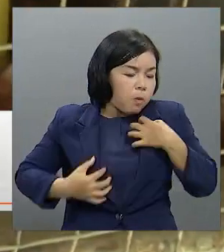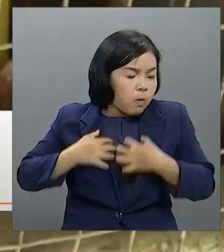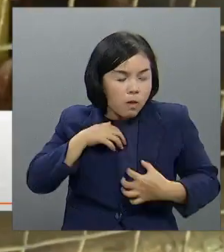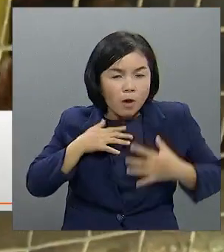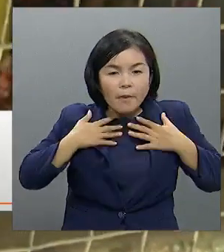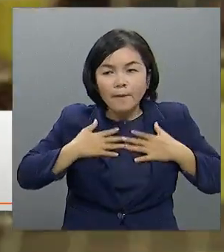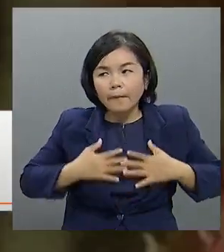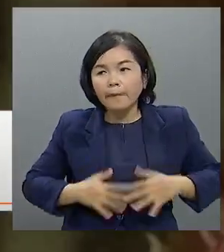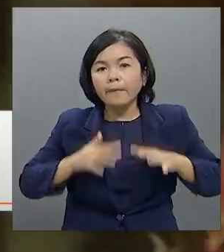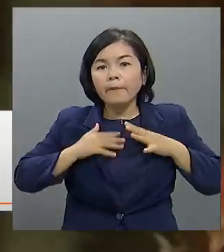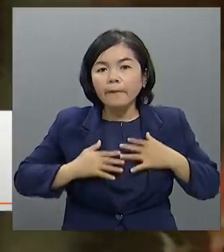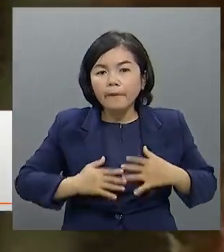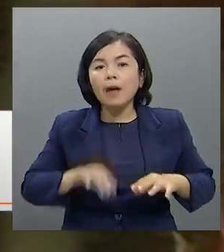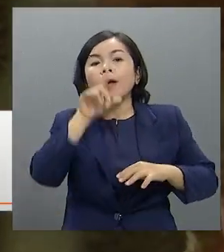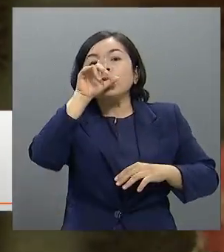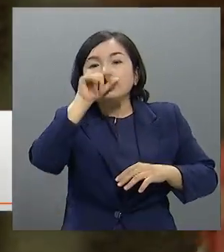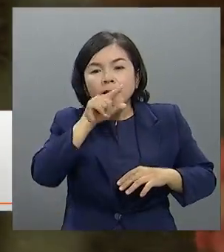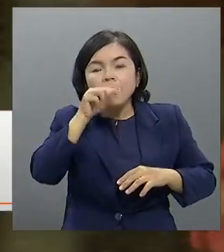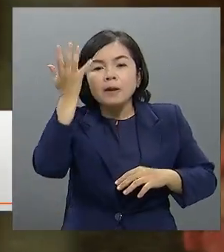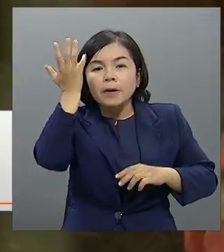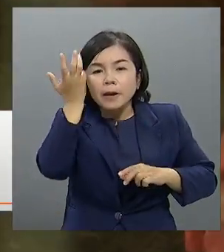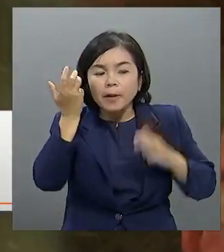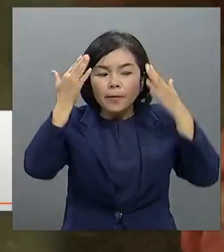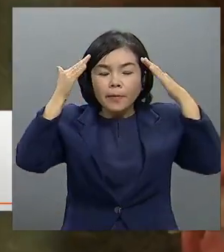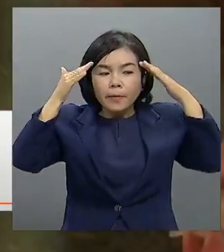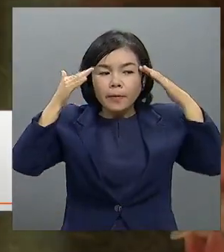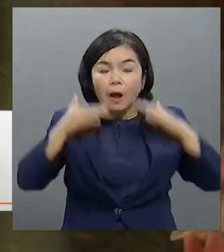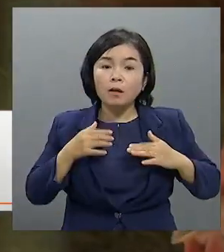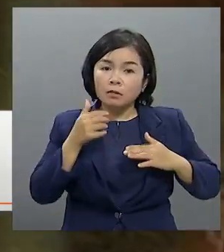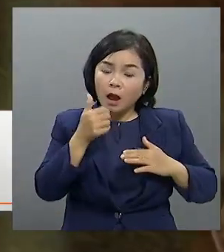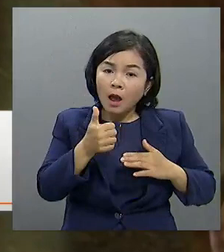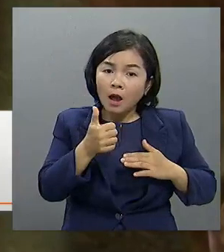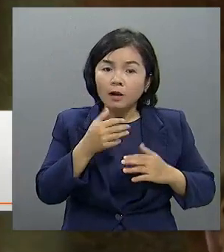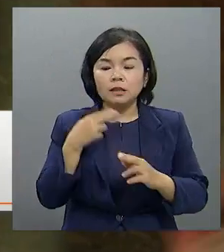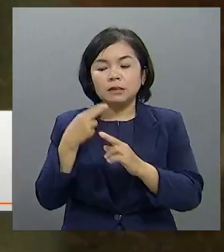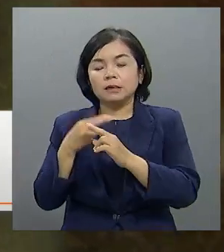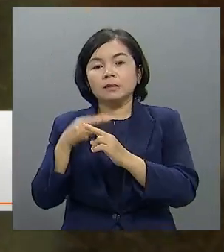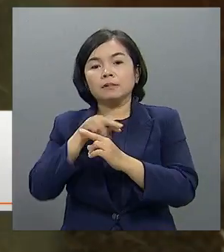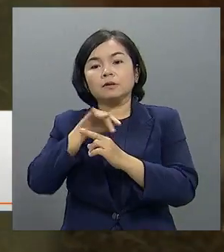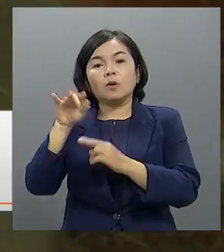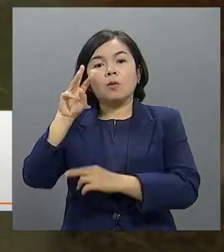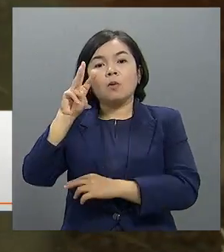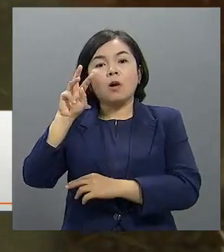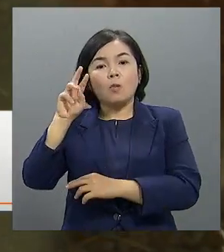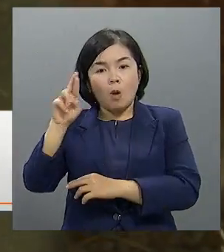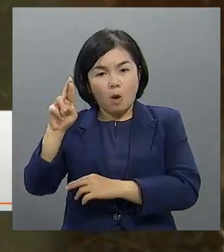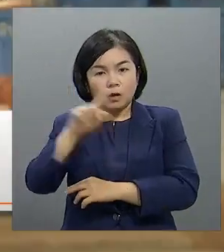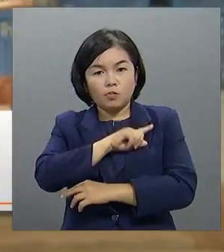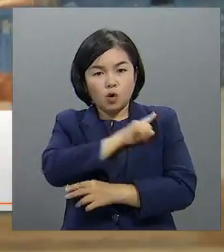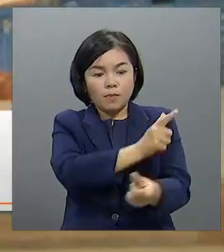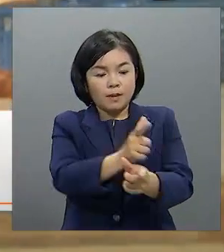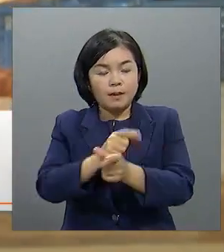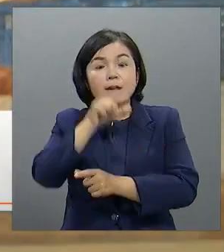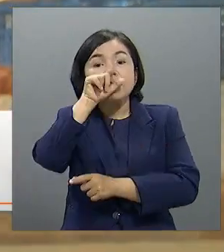ไก่มันน่าจะแบบเครียดน้อยลงอ่ะ ค่ะซึ่งคุณวรพิชาวัฒนวิพัฒน์ ผู้ดูแลฟาร์มบอกกับเรานะคะว่าก่อนห